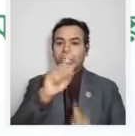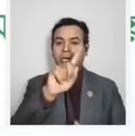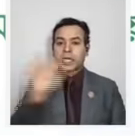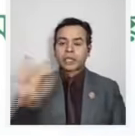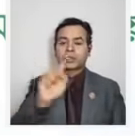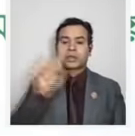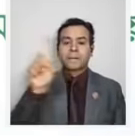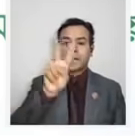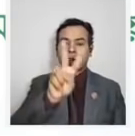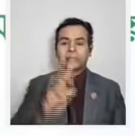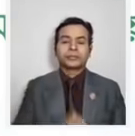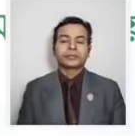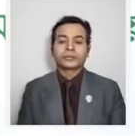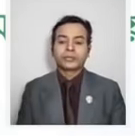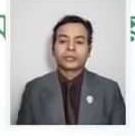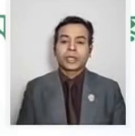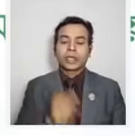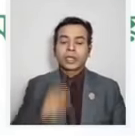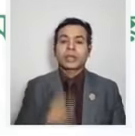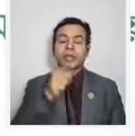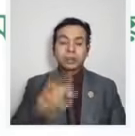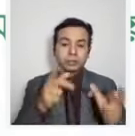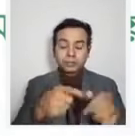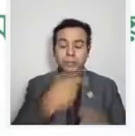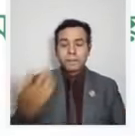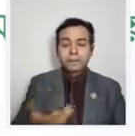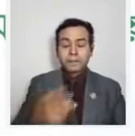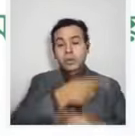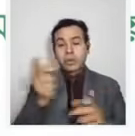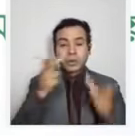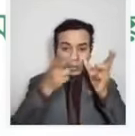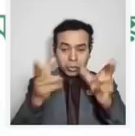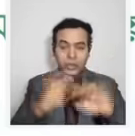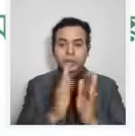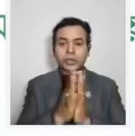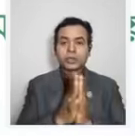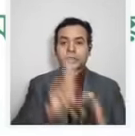আইসিউর সংখ্যা 399টি এবং ডায়ালাইসিস ইউনিট 112টি।